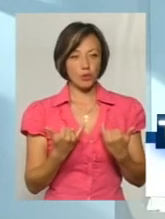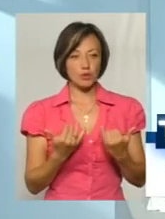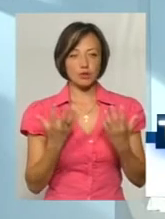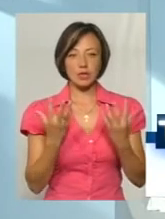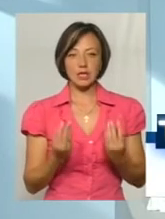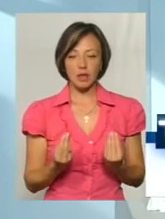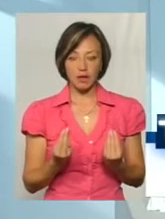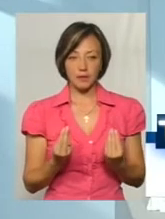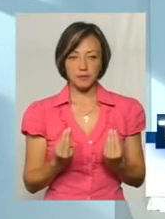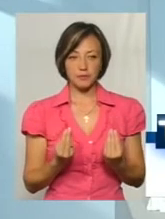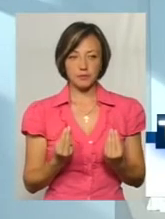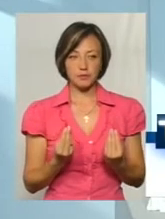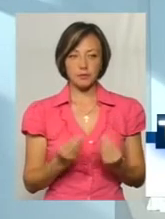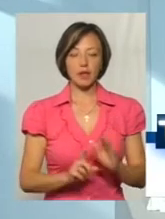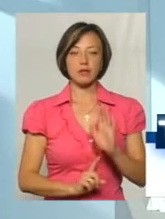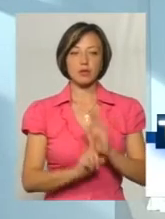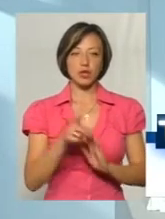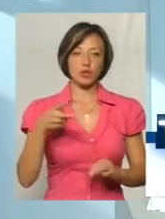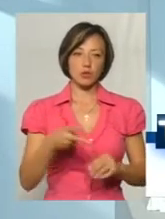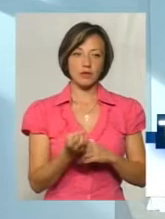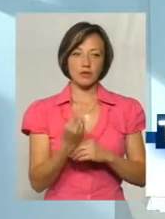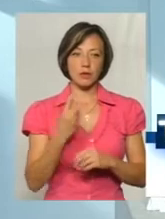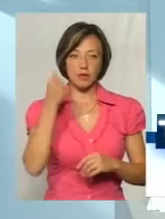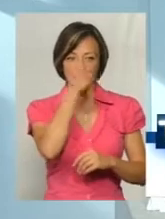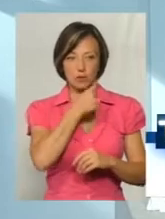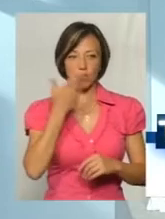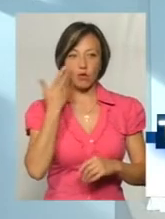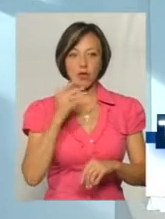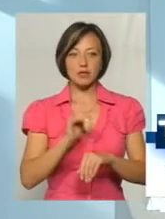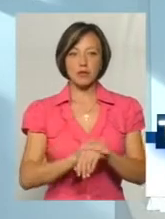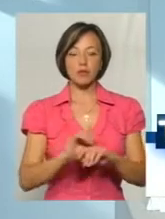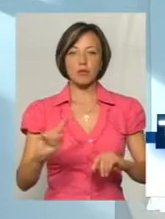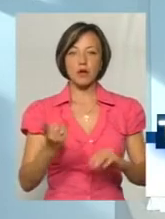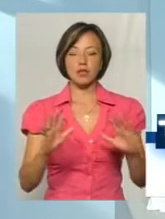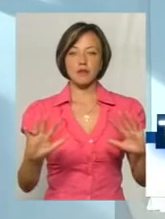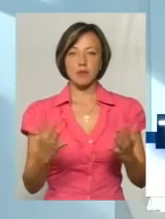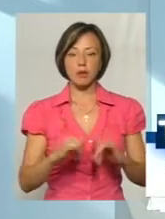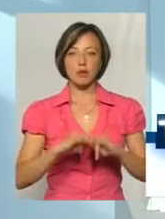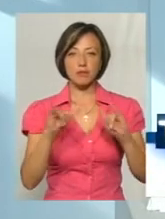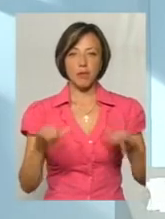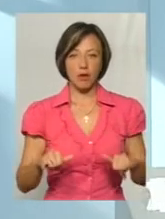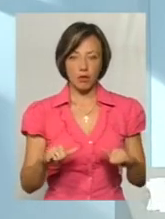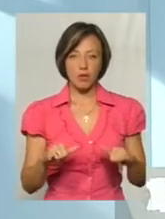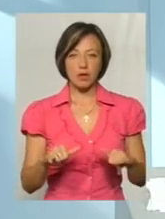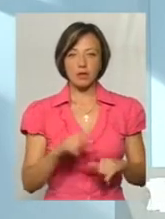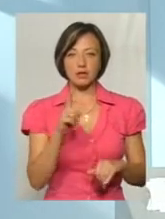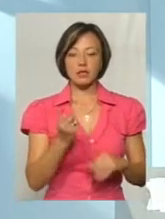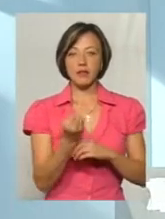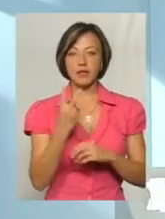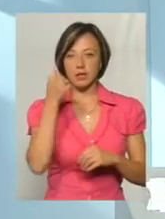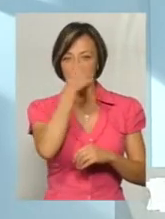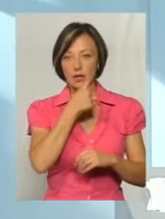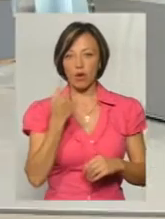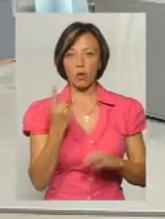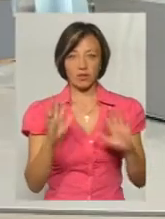сьогоднішній день, з початку 2012 року, коли було зафіксовано перший випадок спалаху, за 12 рік був всього-навсього